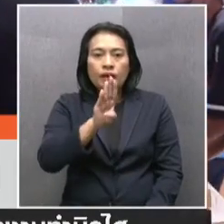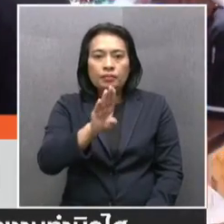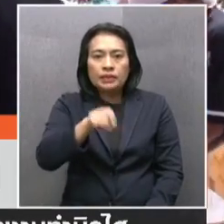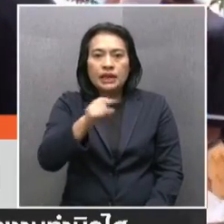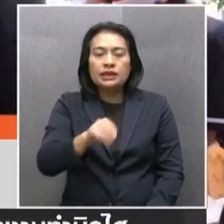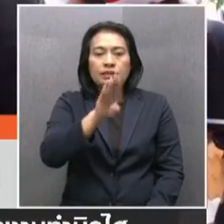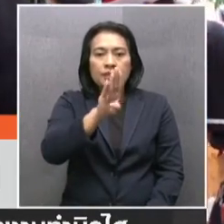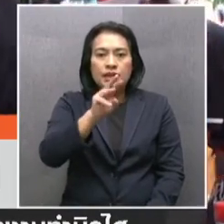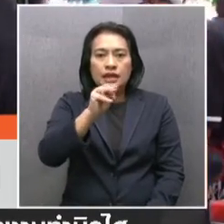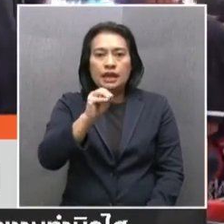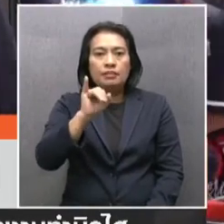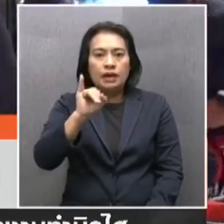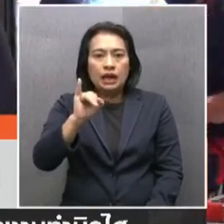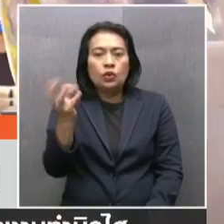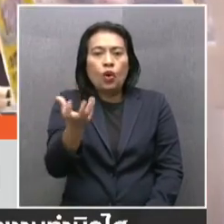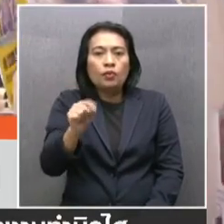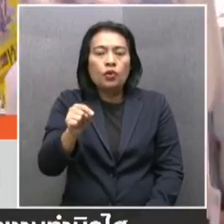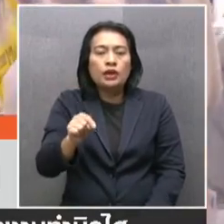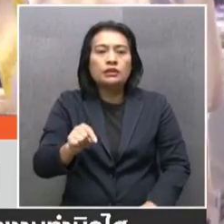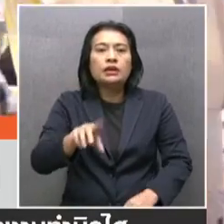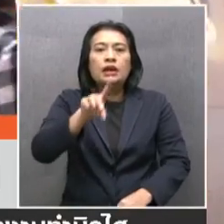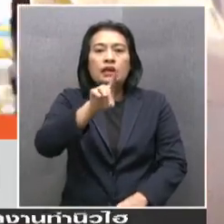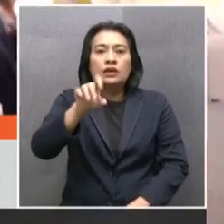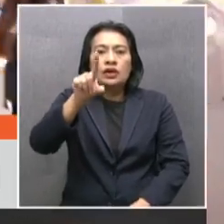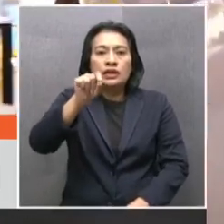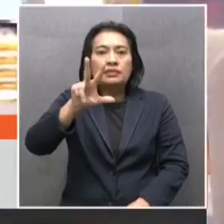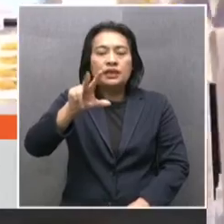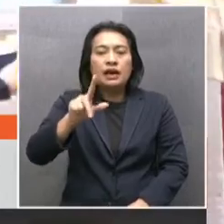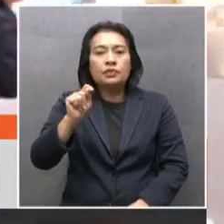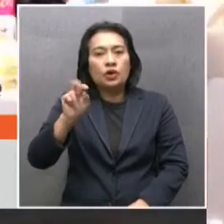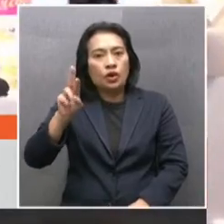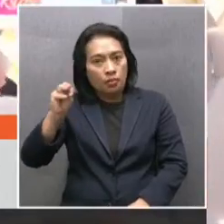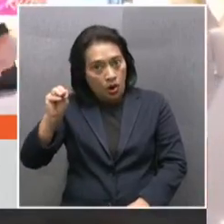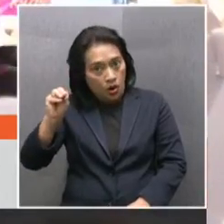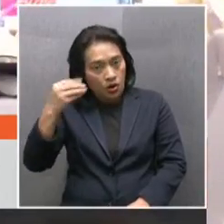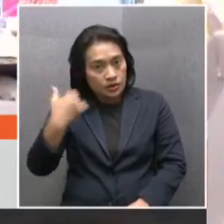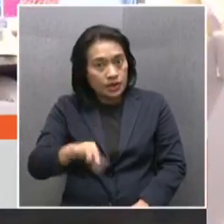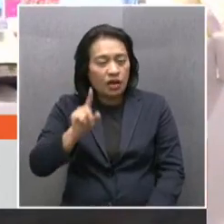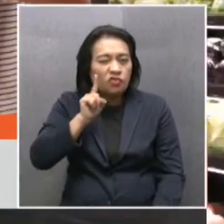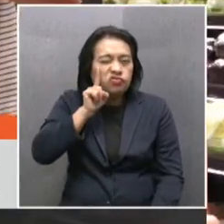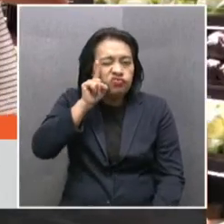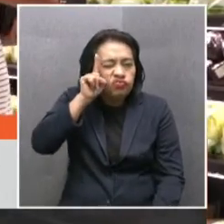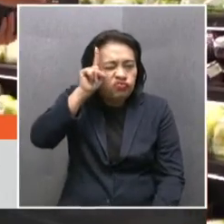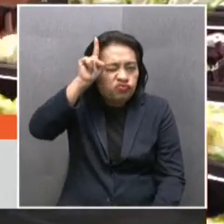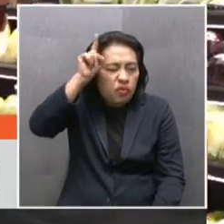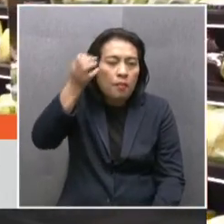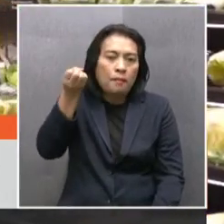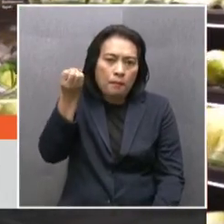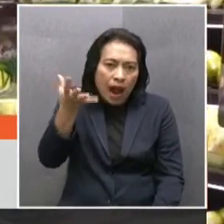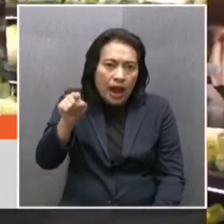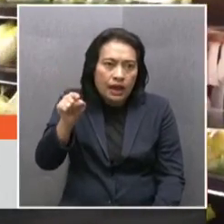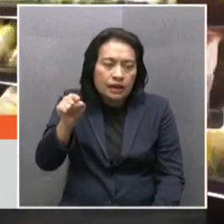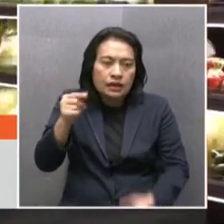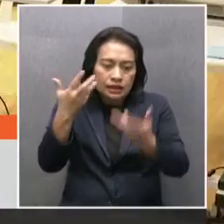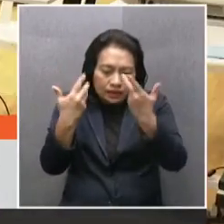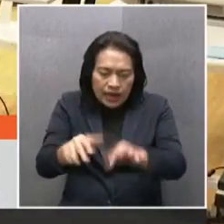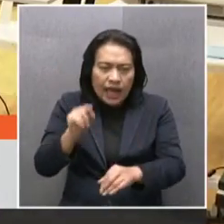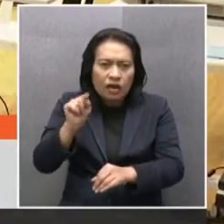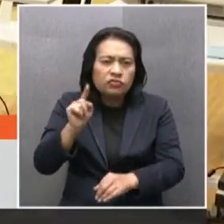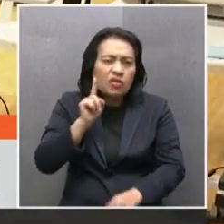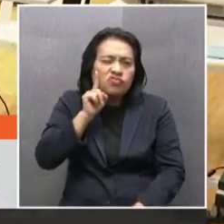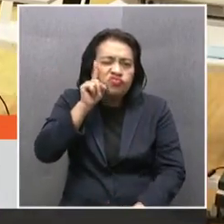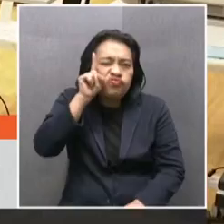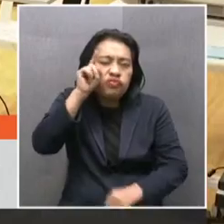กิน23กิโลกรัมต่อตารางเมตรแต่ถ้าคนที่มีความดันสูงมากหรือคนที่ปรับพฤติกรรมแล้วแต่ความดันยัง